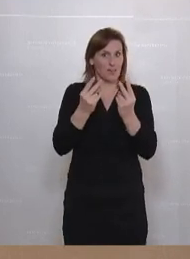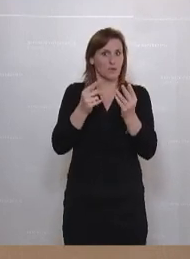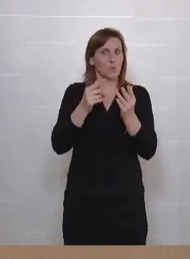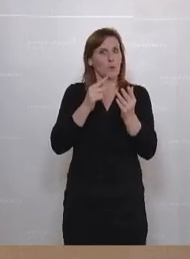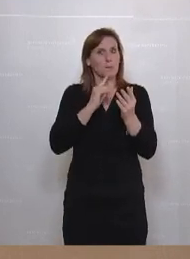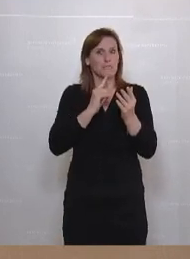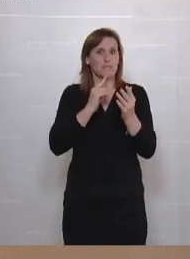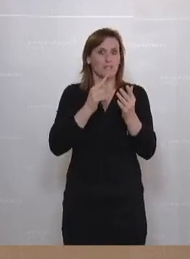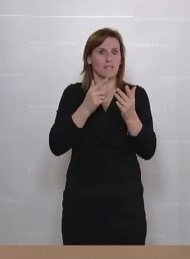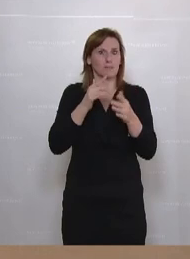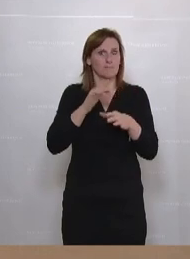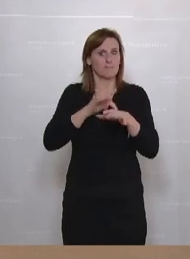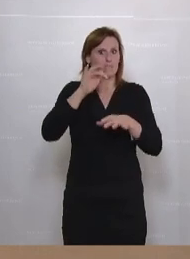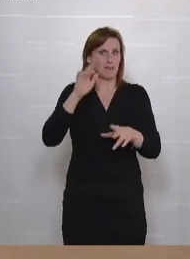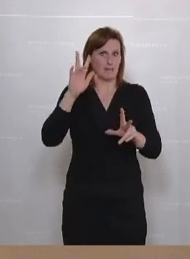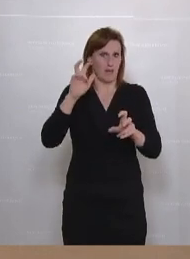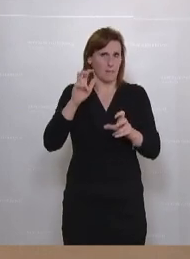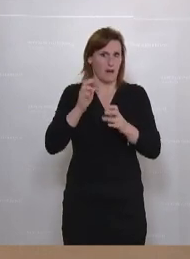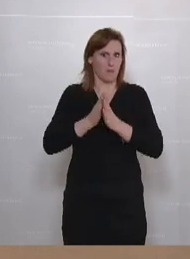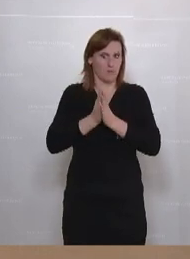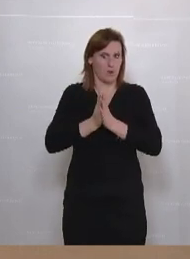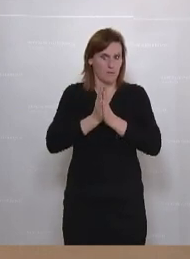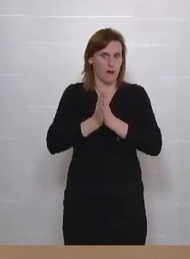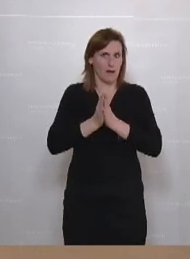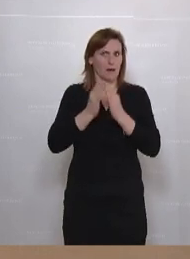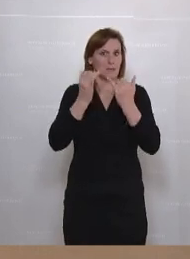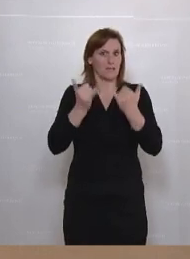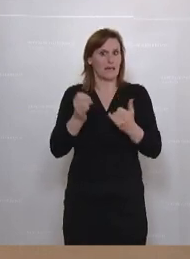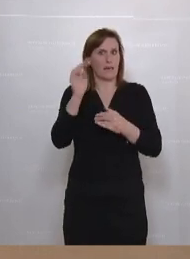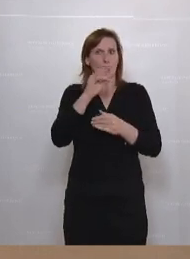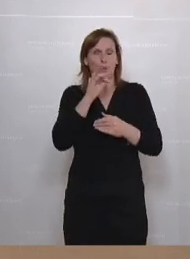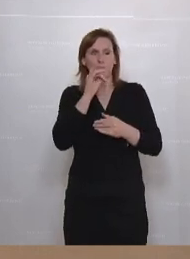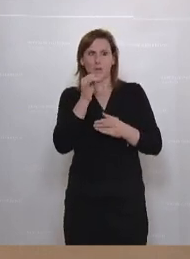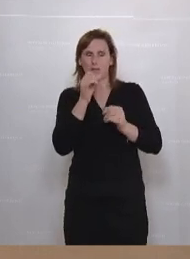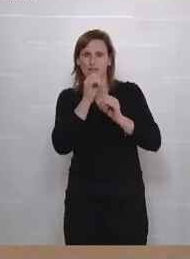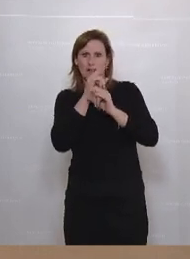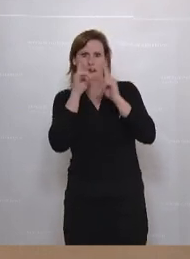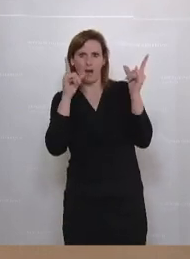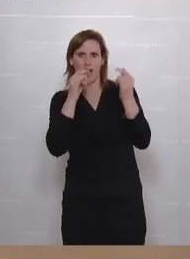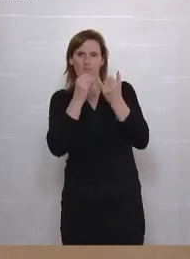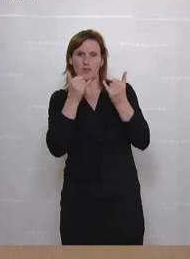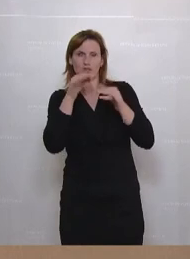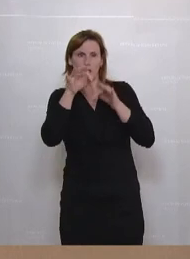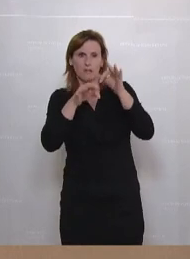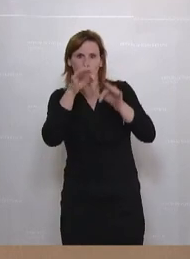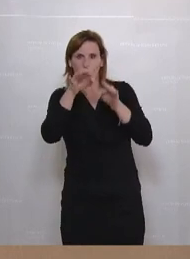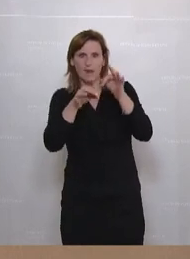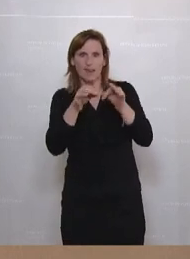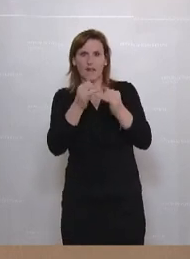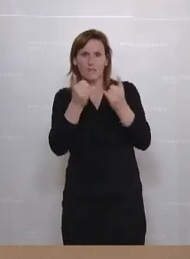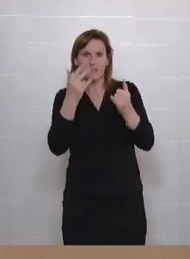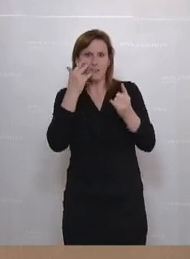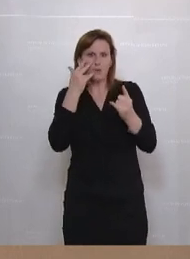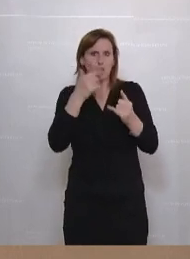sagen, in Myanmar. Und wir sind daher als Europäische Union bis jetzt nicht zum Schluss gekommen, dass wir diese Komitee sozusagen als